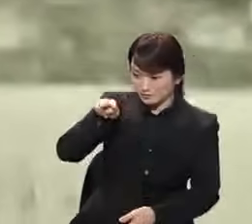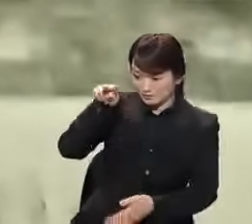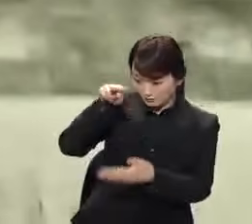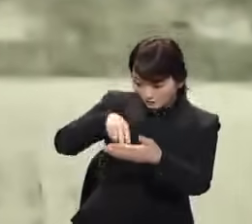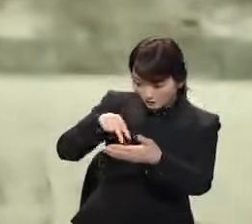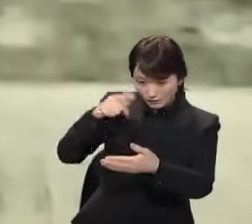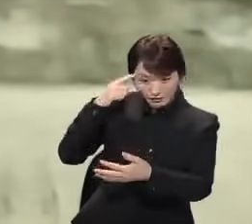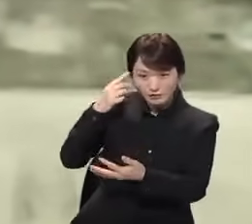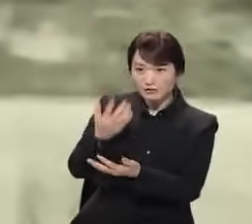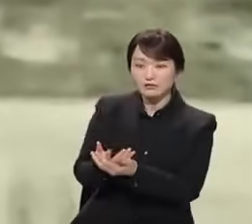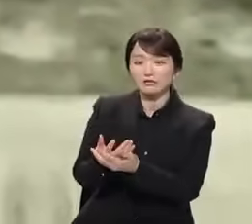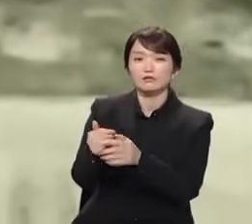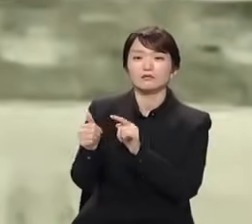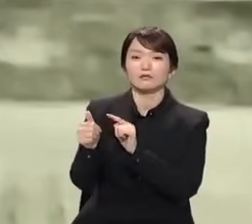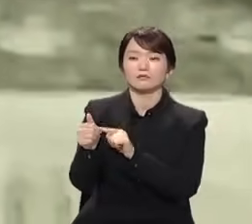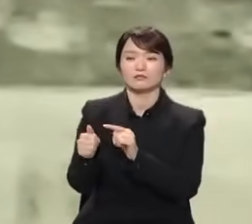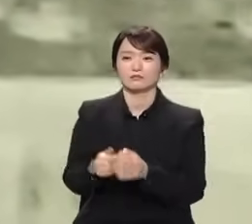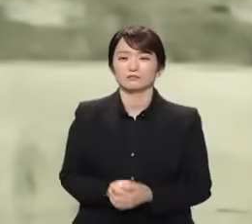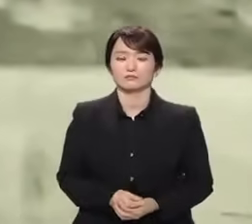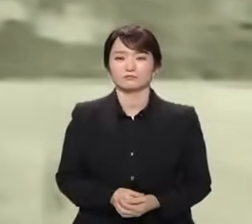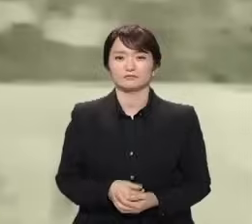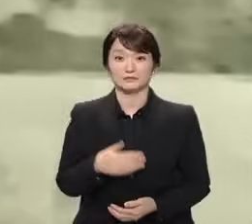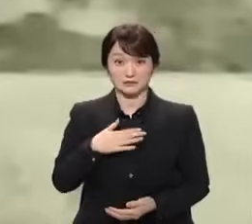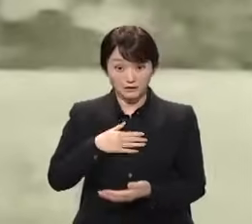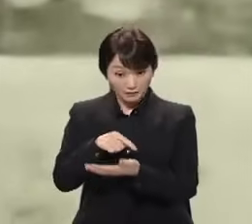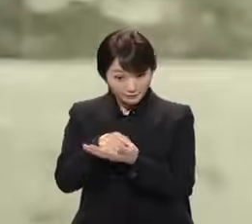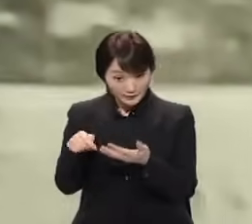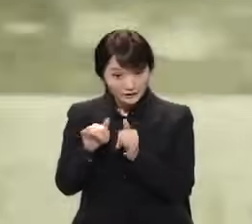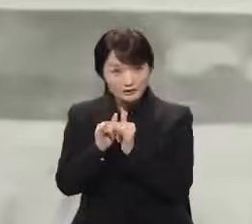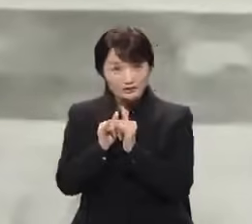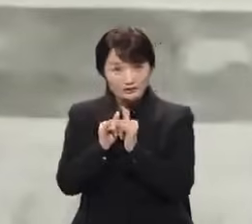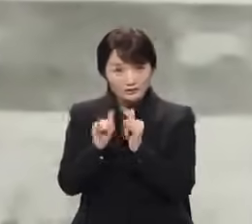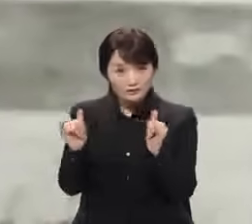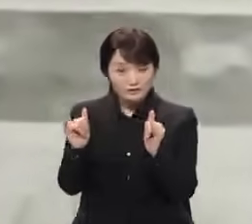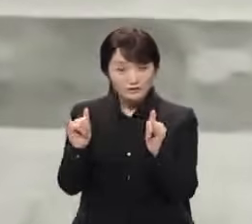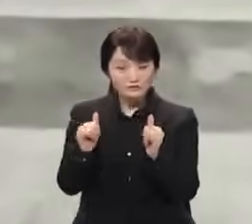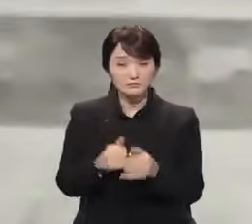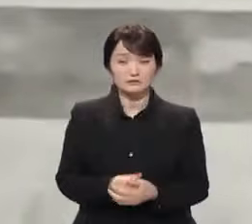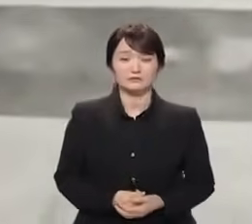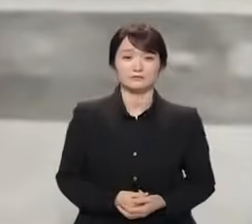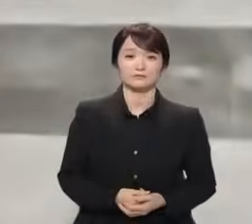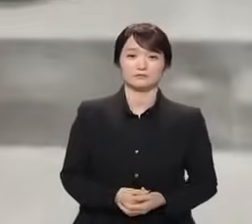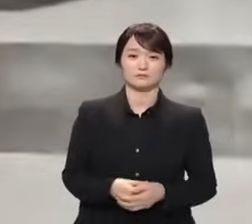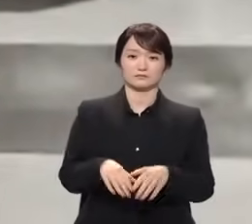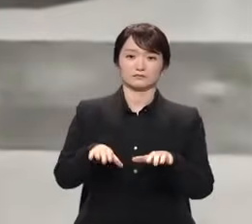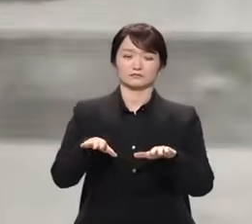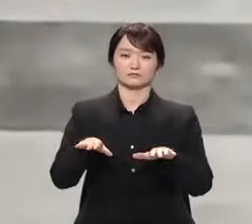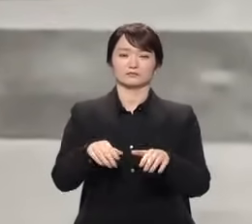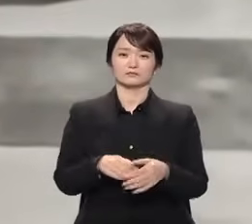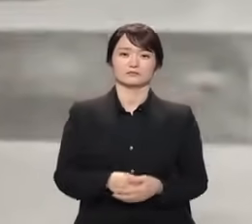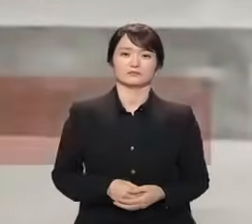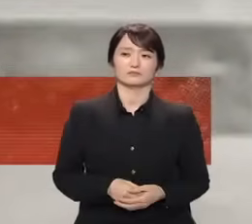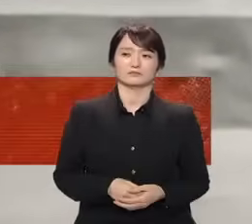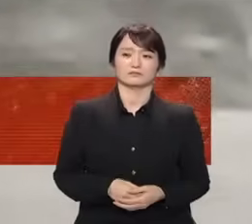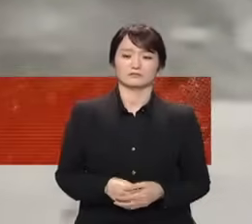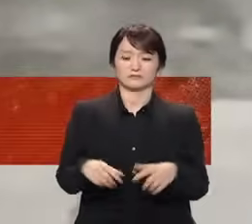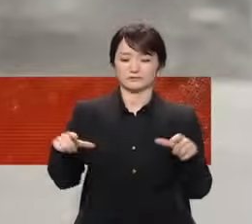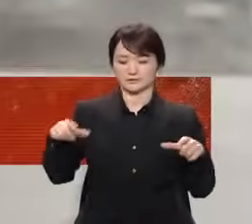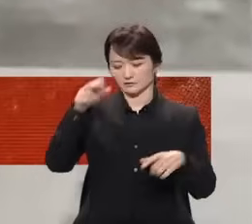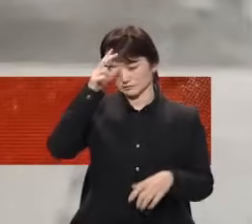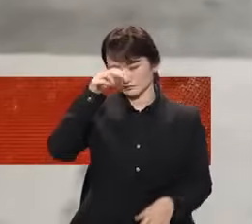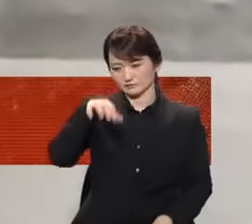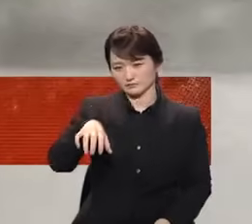거예요. 너무 충격을 받아서 난 정말 피해자다라고 얘기를 하셨고요. 오늘도 관할